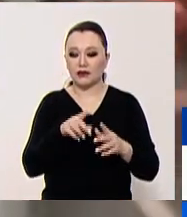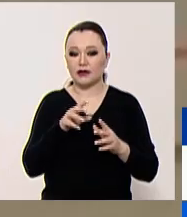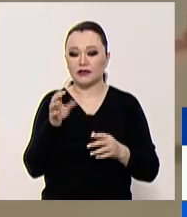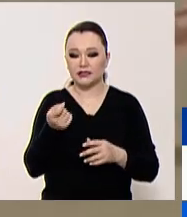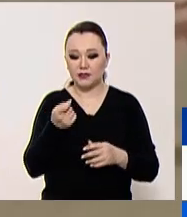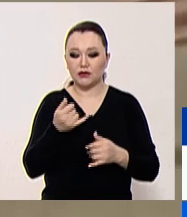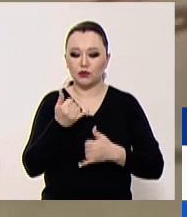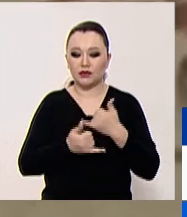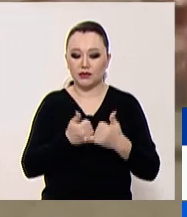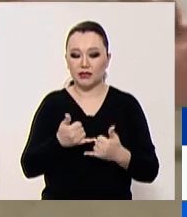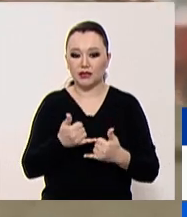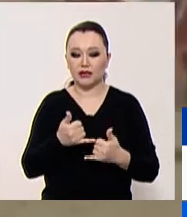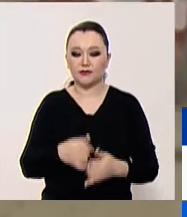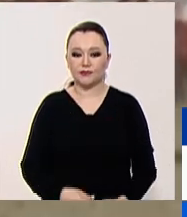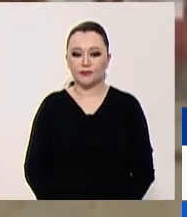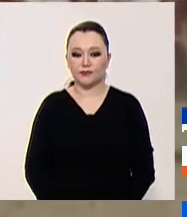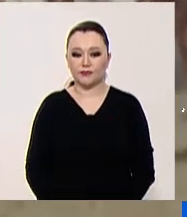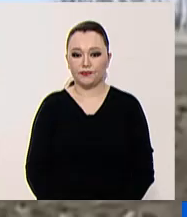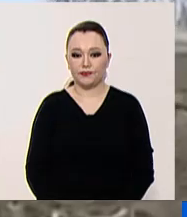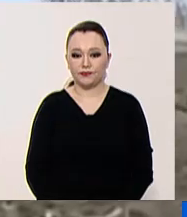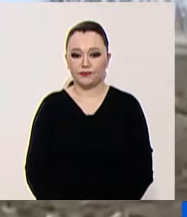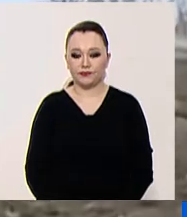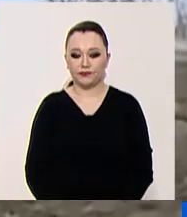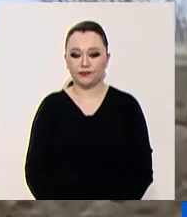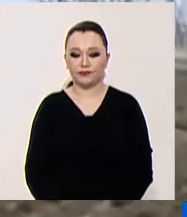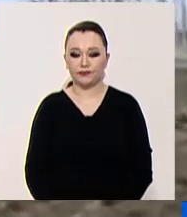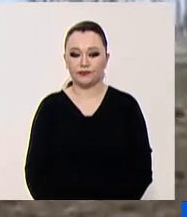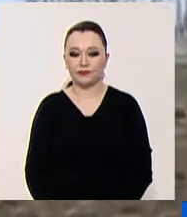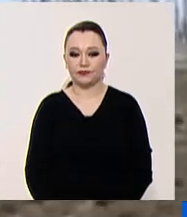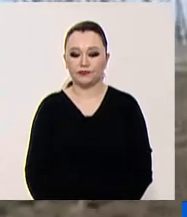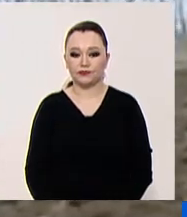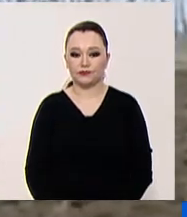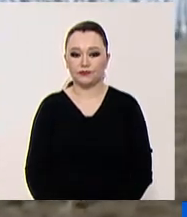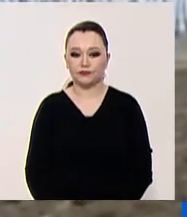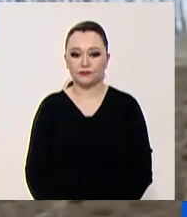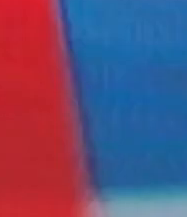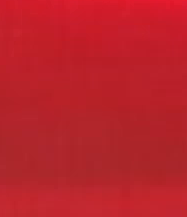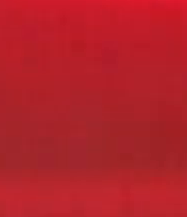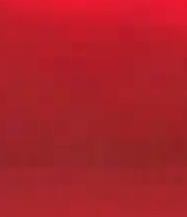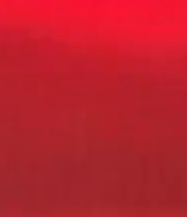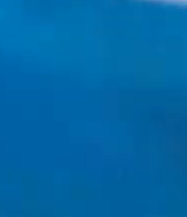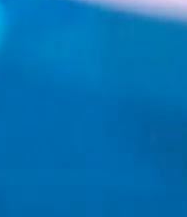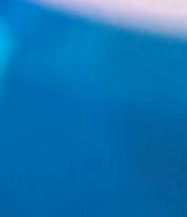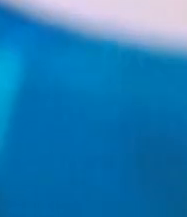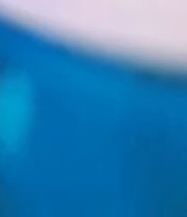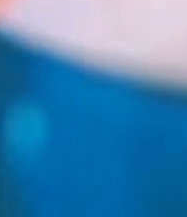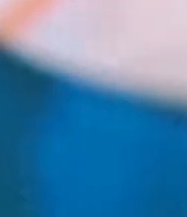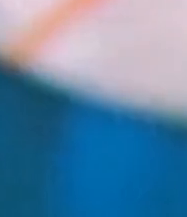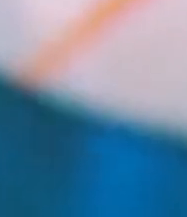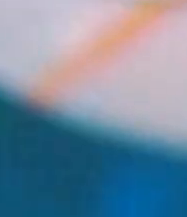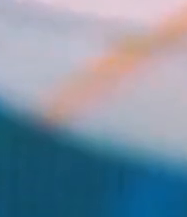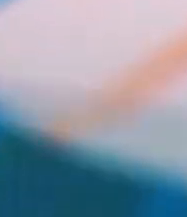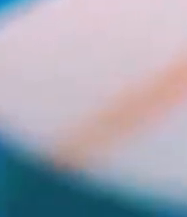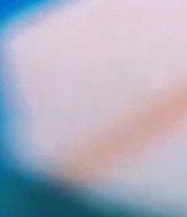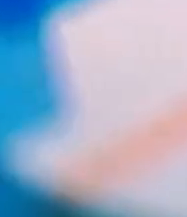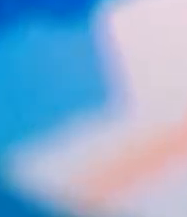семян и удобрений. Анастасия Новикова, Эрлан Бексаитов, Абзал Турабеков, Информбюро Шымкент. Смотрите Информбюро на